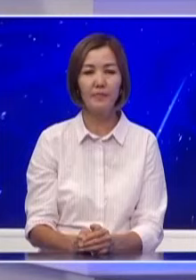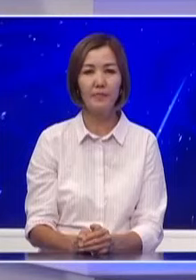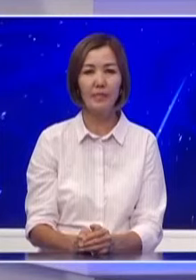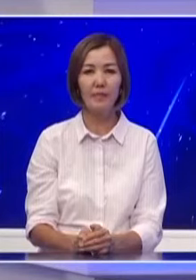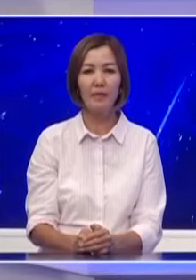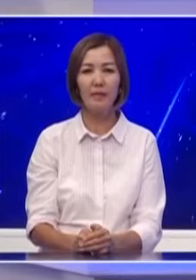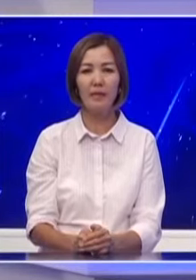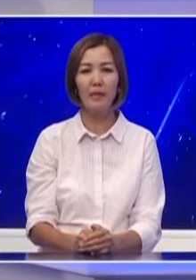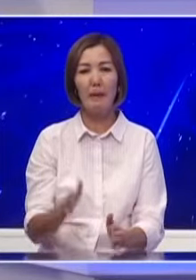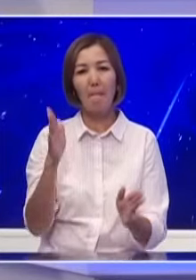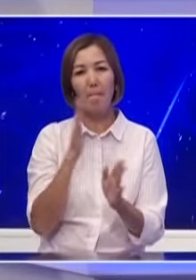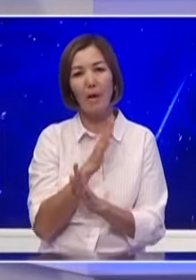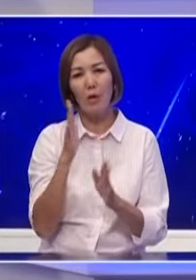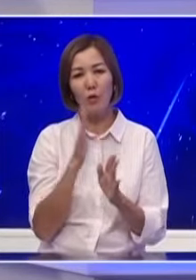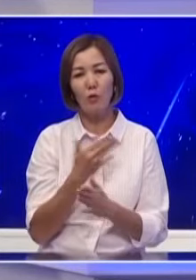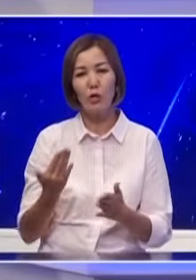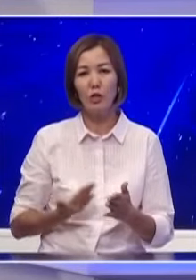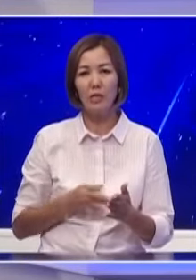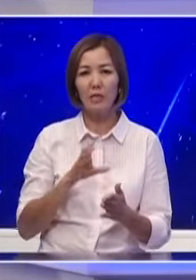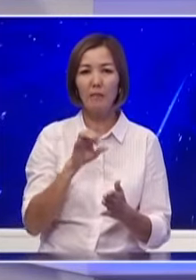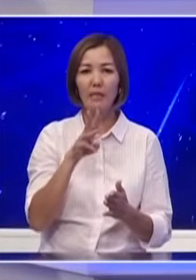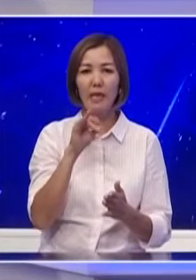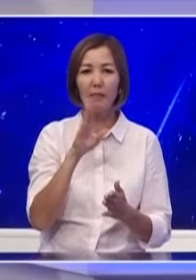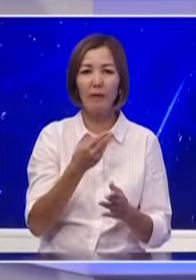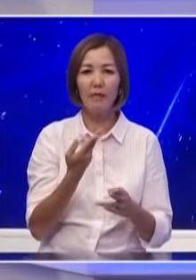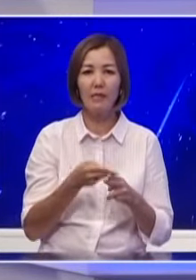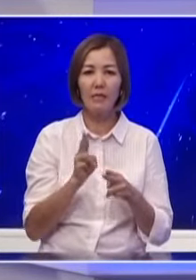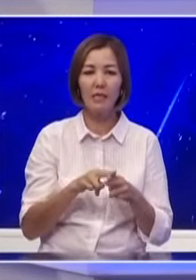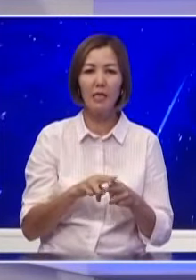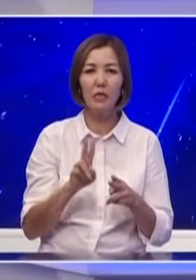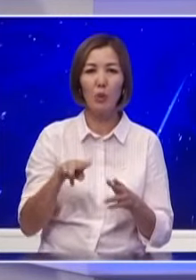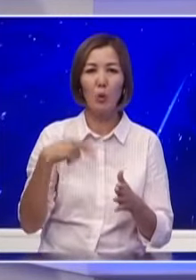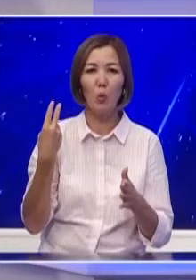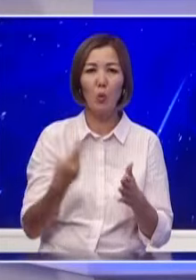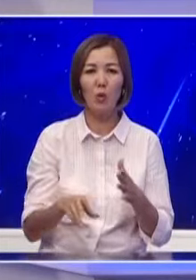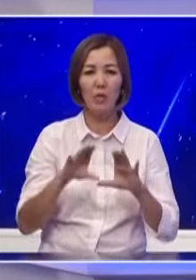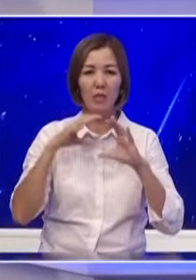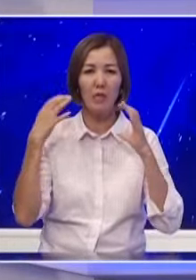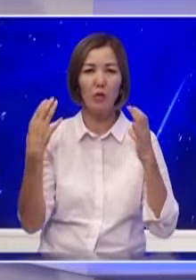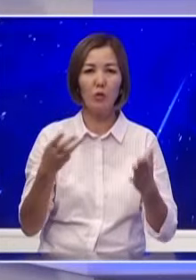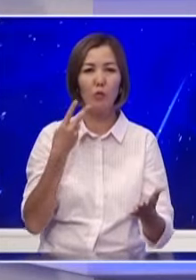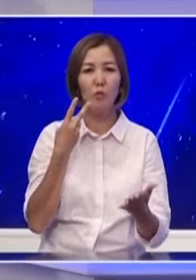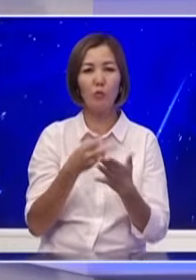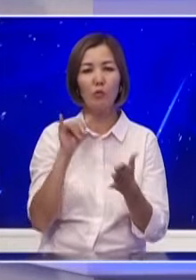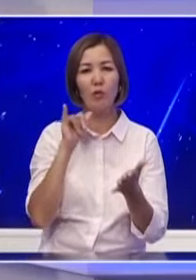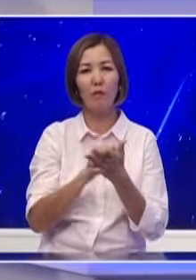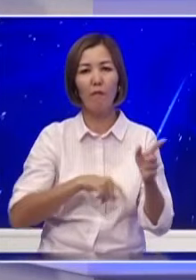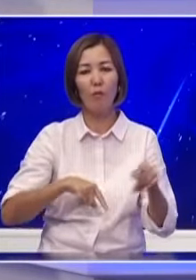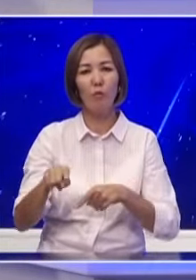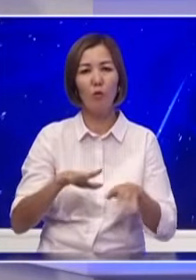Немало неприятностей принесла непогода и жителям Сатбаева. Здесь рухнул купол стадиона, установленный над футбольным